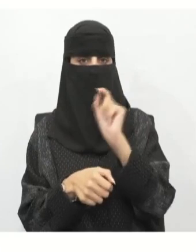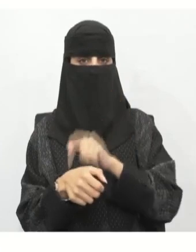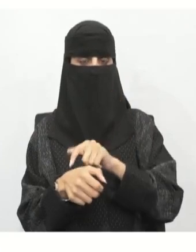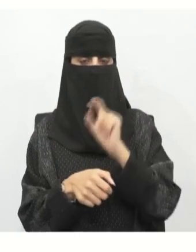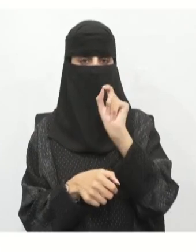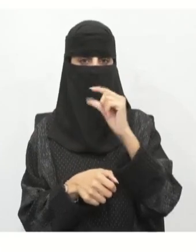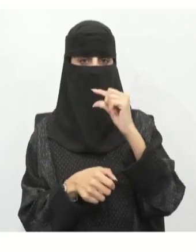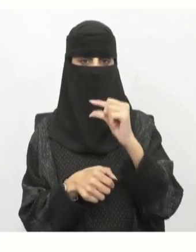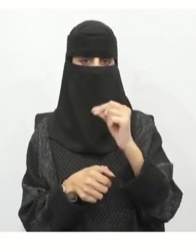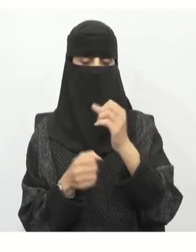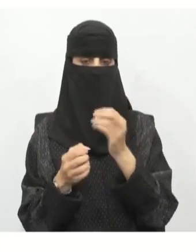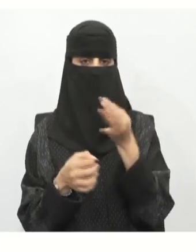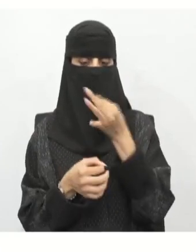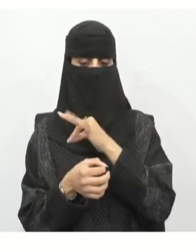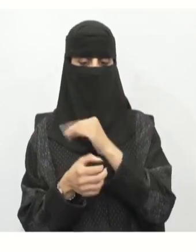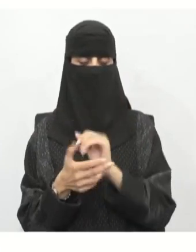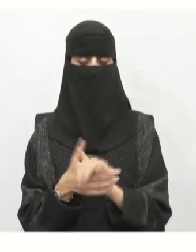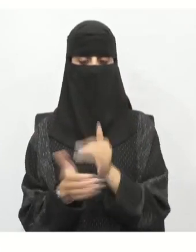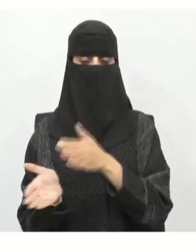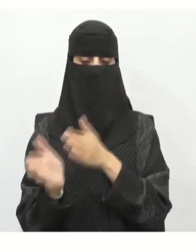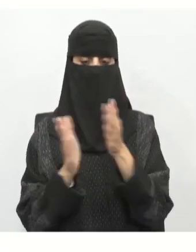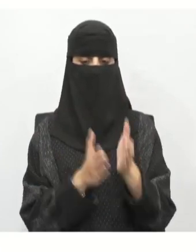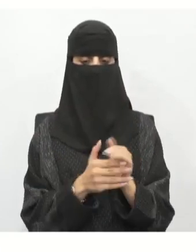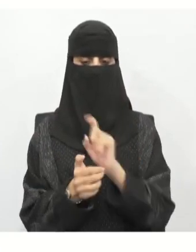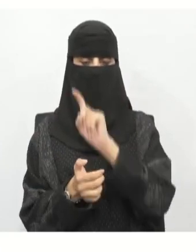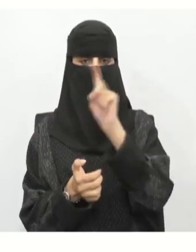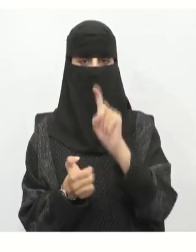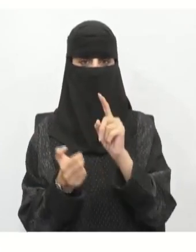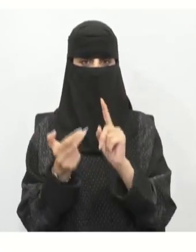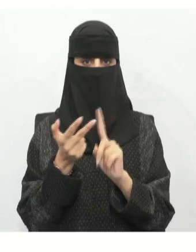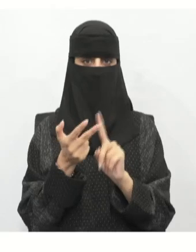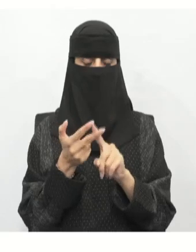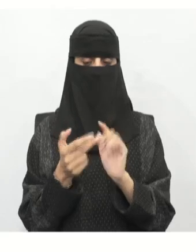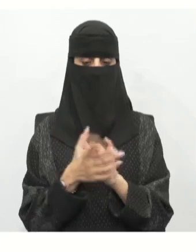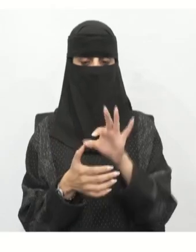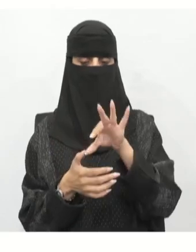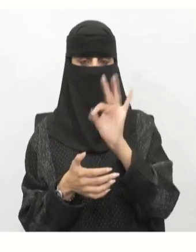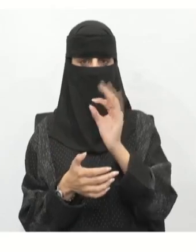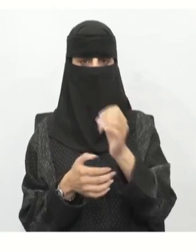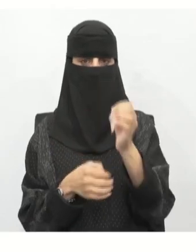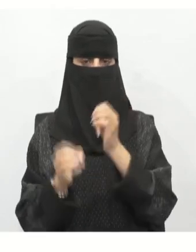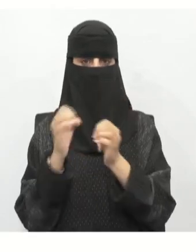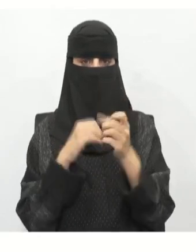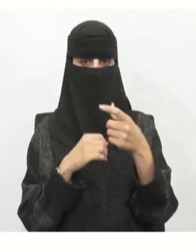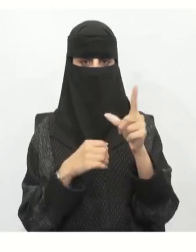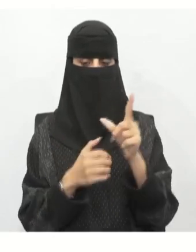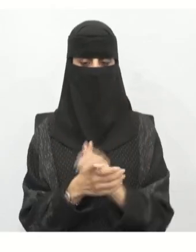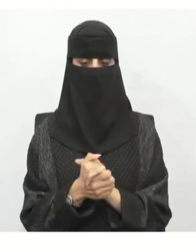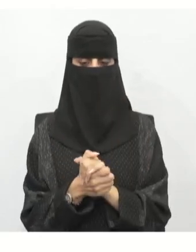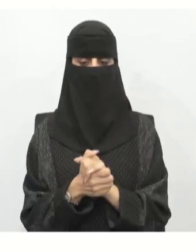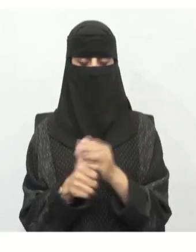المفيده ننتقل الان الى السؤال الثالث اختار الاجابه الصحيحه